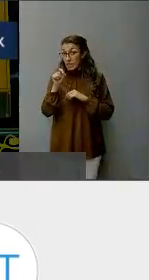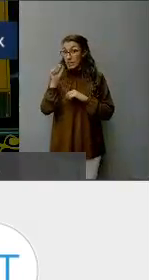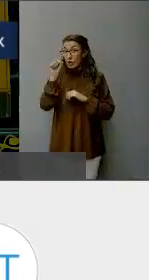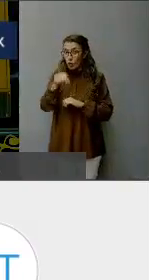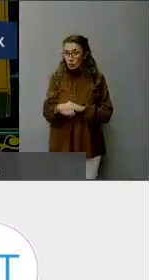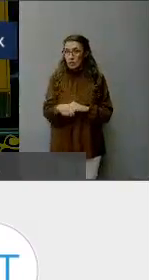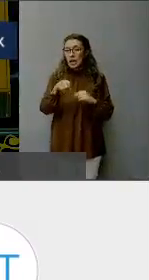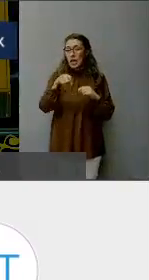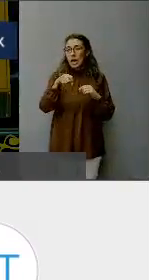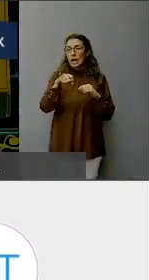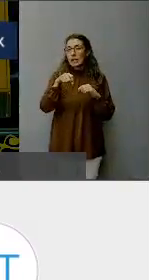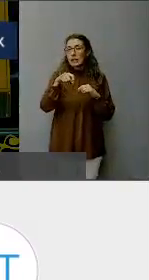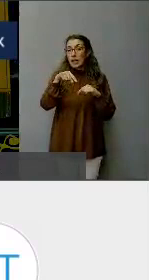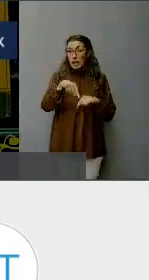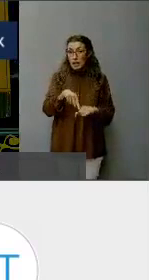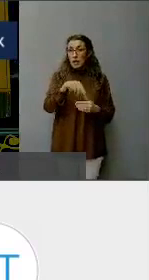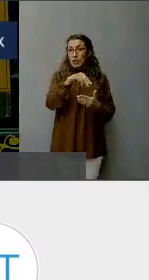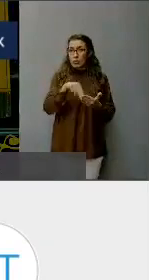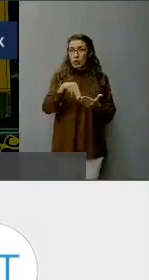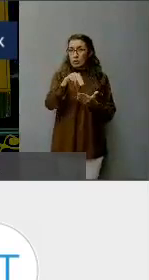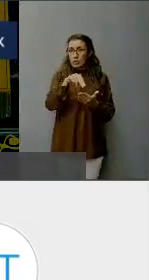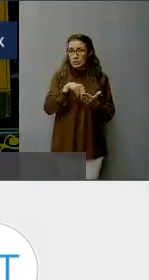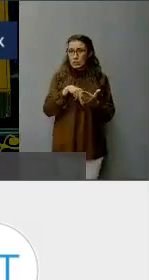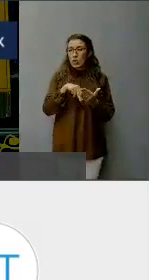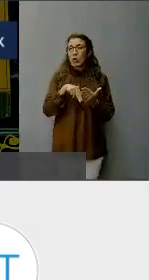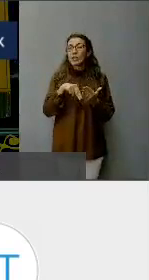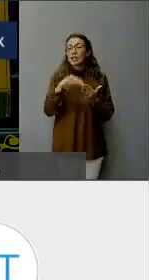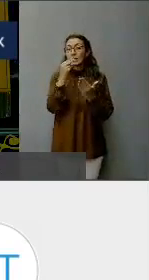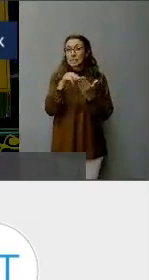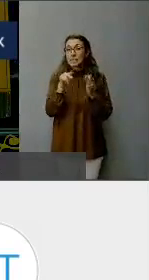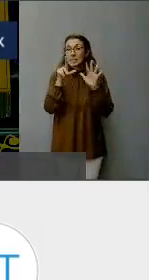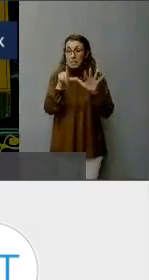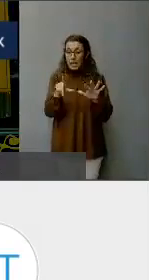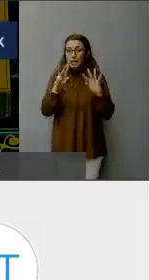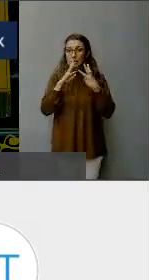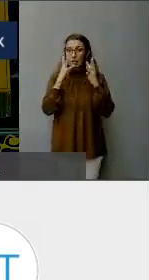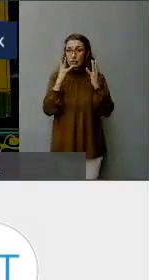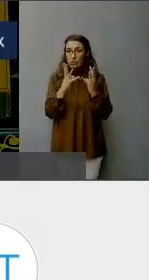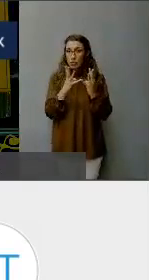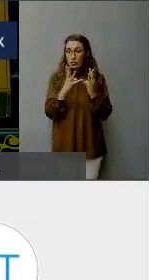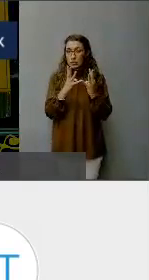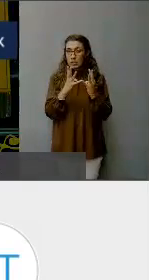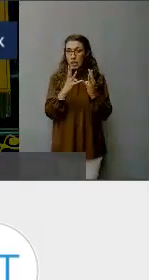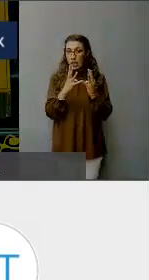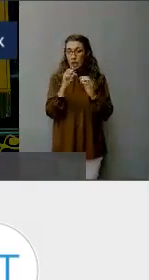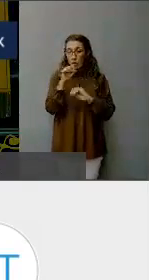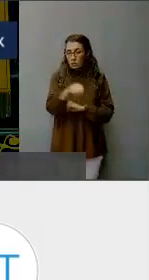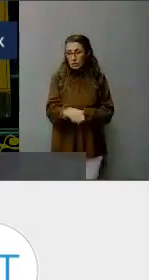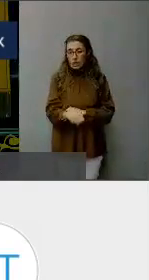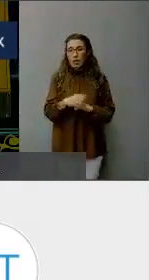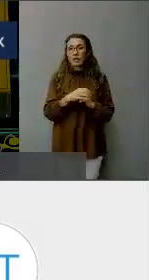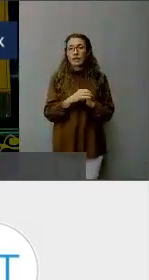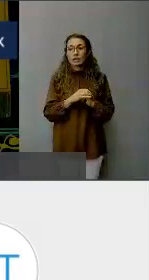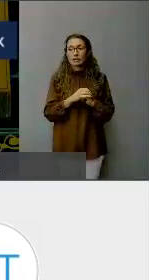ora in votazione il numero 7 parere della giunta è contrario